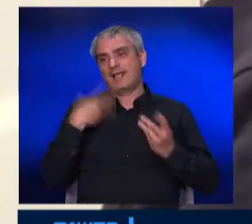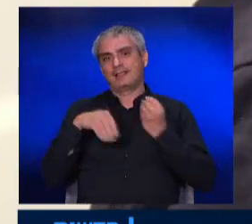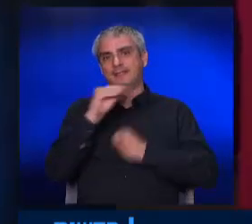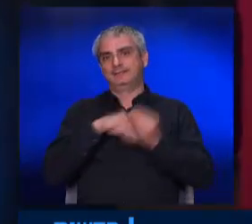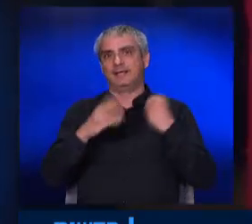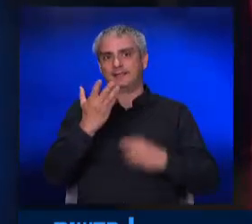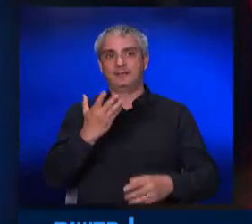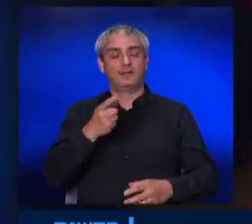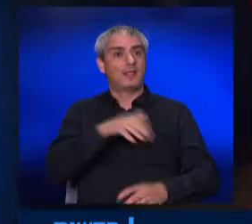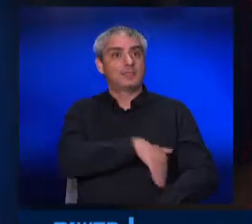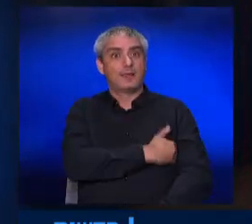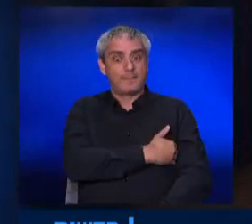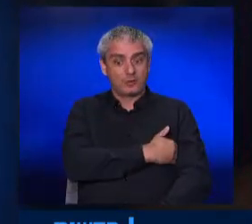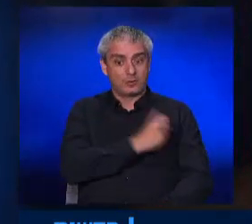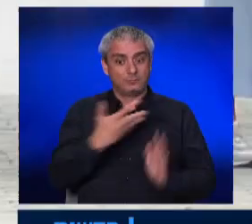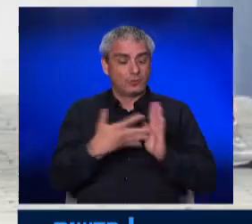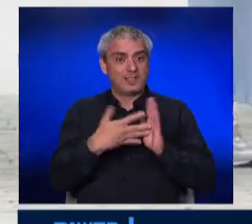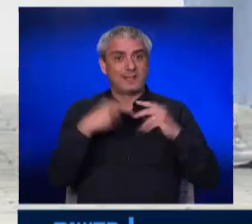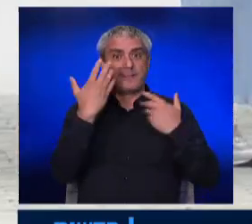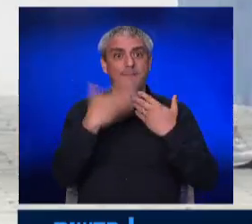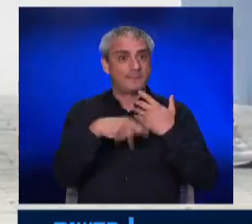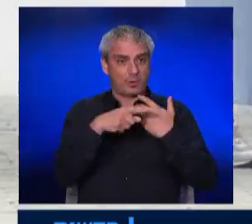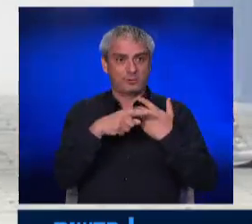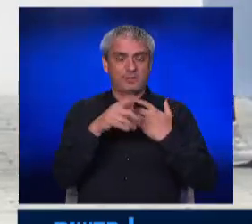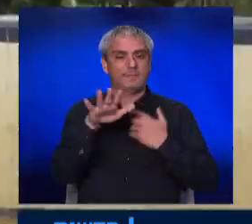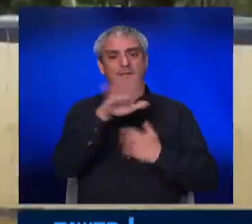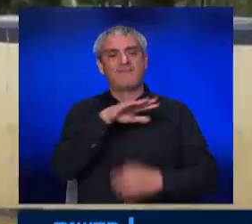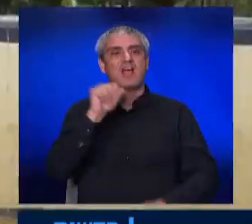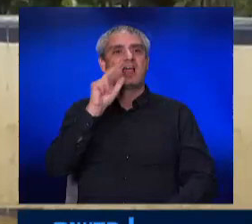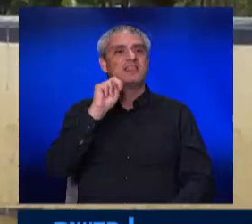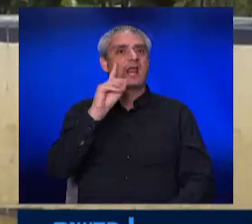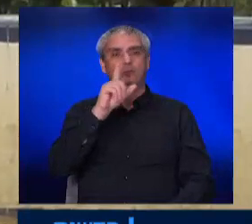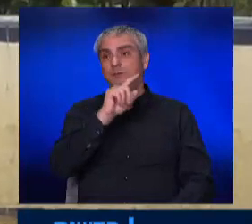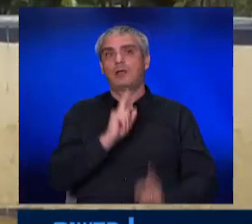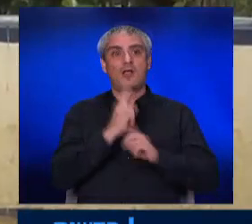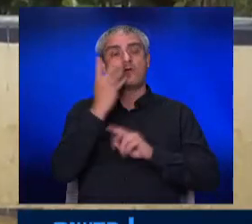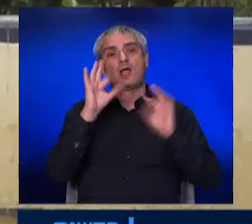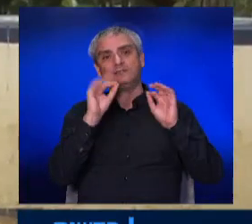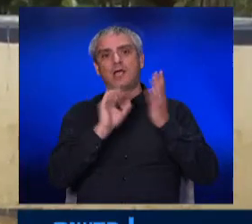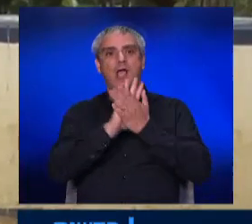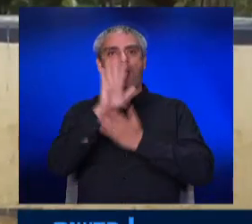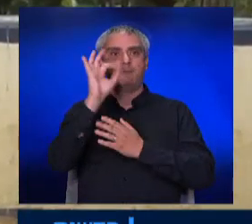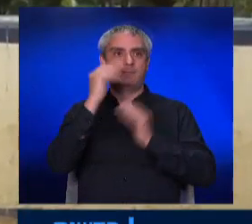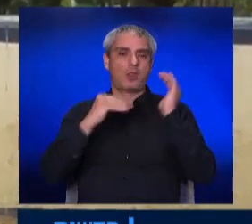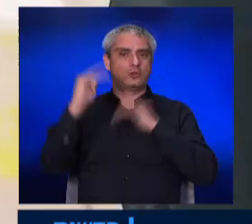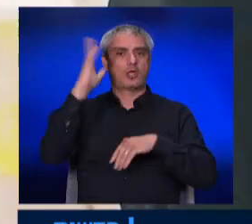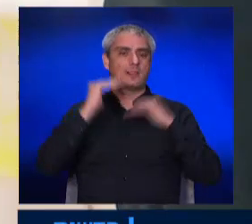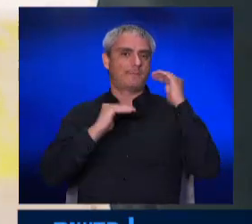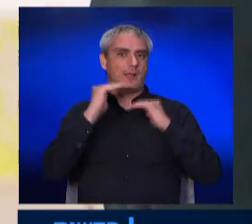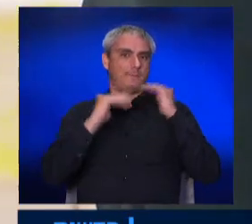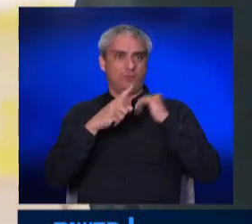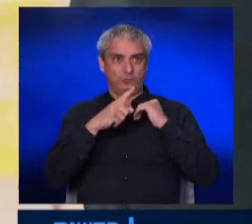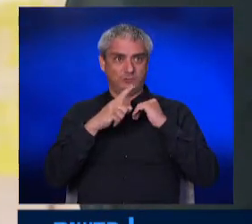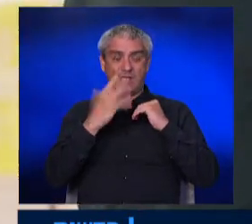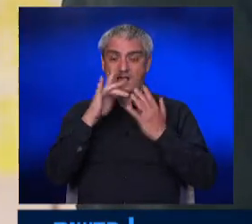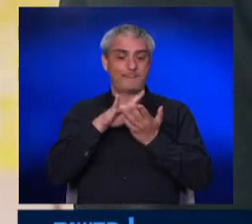qué tal. הטמפרטורות שנמדדות בימים האחרונים בחבל אנדלוסיה גבוהות ב-10 עד 15 מעלות מהממוצע לעונה.